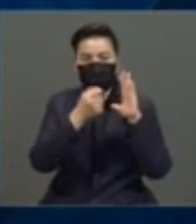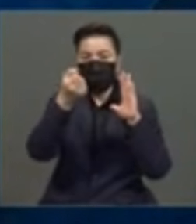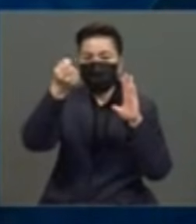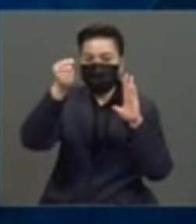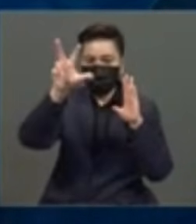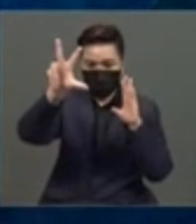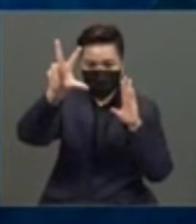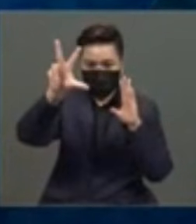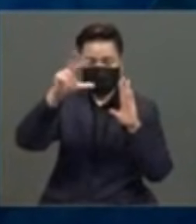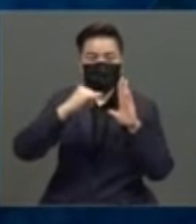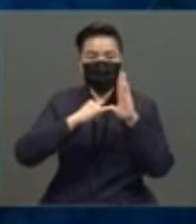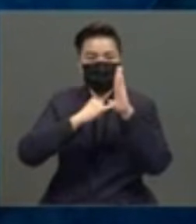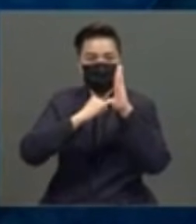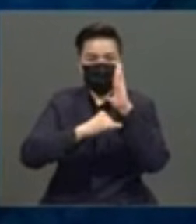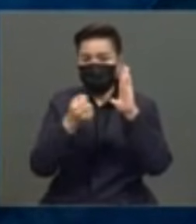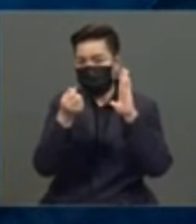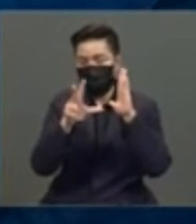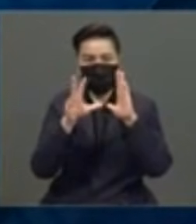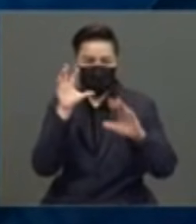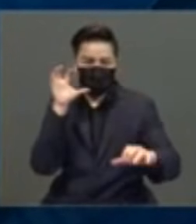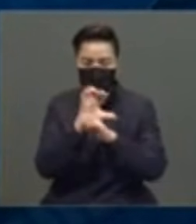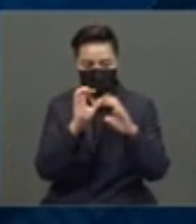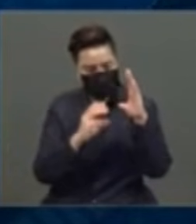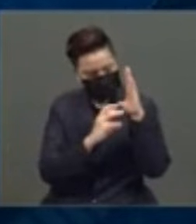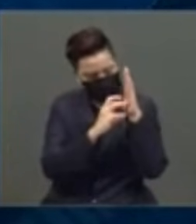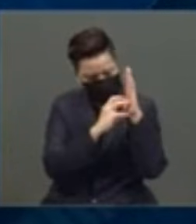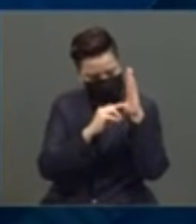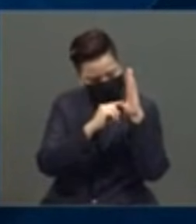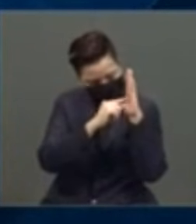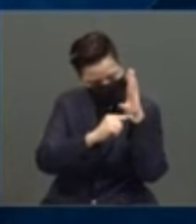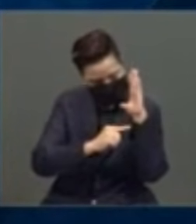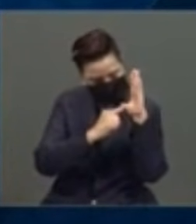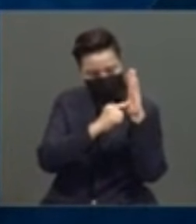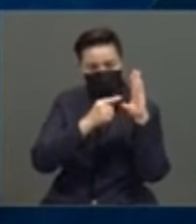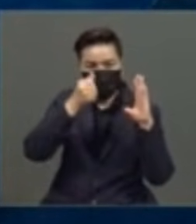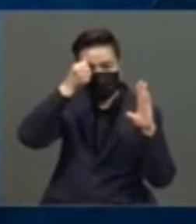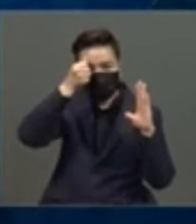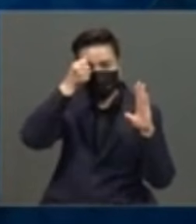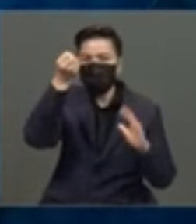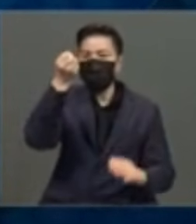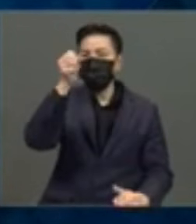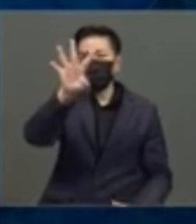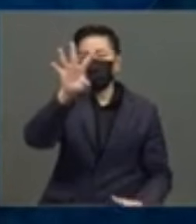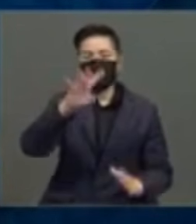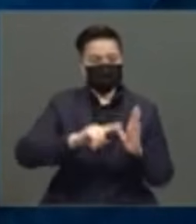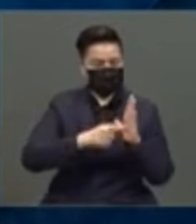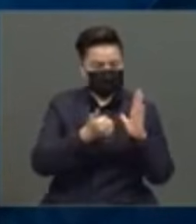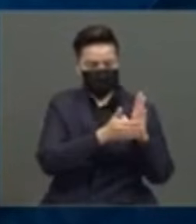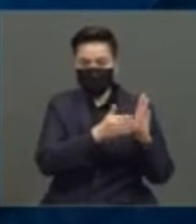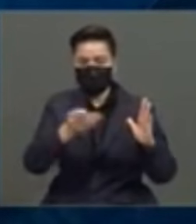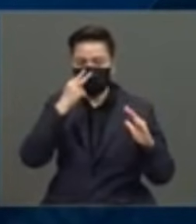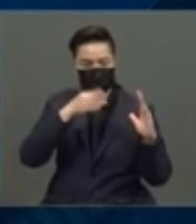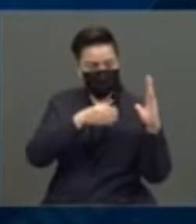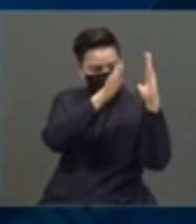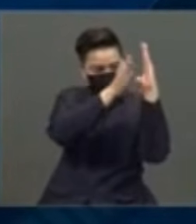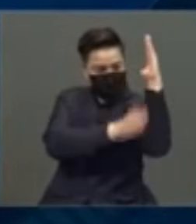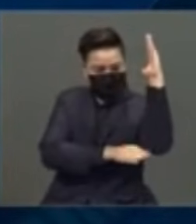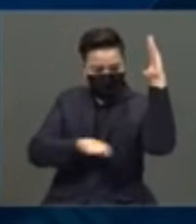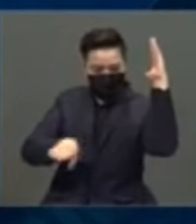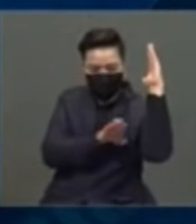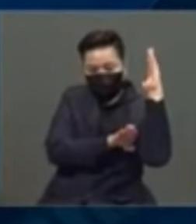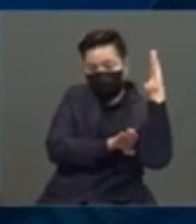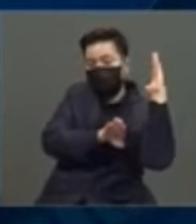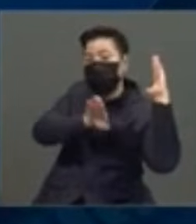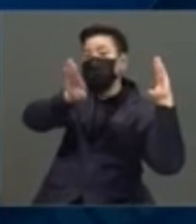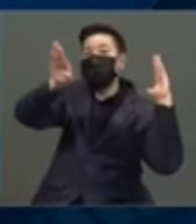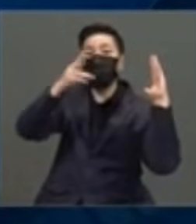13จังหวัดนี้เป็นพื้นที่ควบคุมสูงสุดและทำให้เต็มที่นะครับ14วันนี้ท่านจะเห็นนะครับกราฟมันขึ้นโด่งไปอย่างนี้